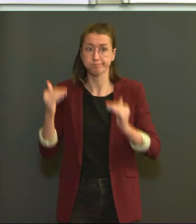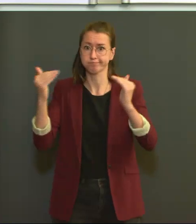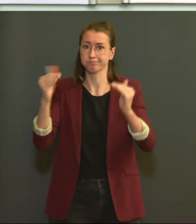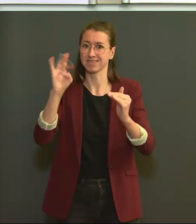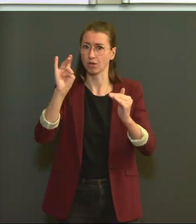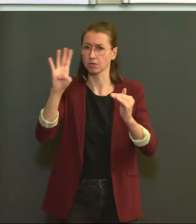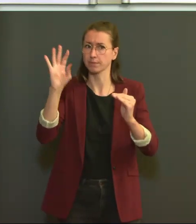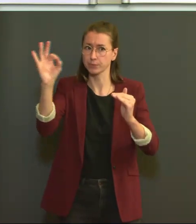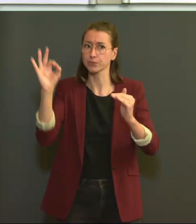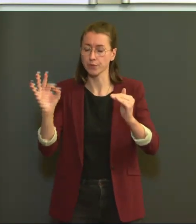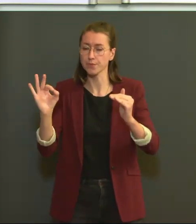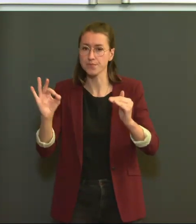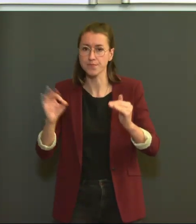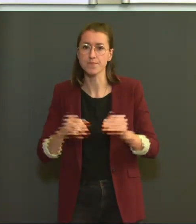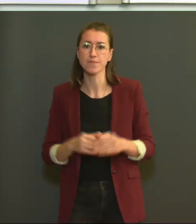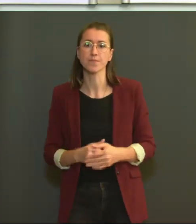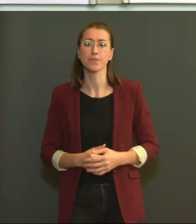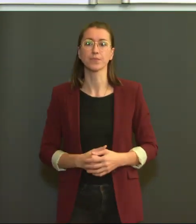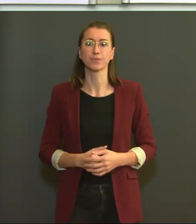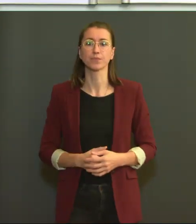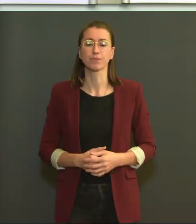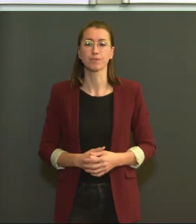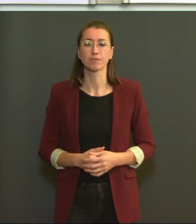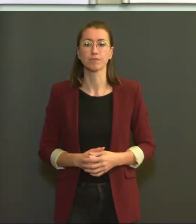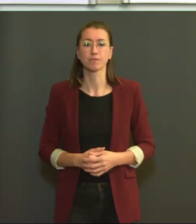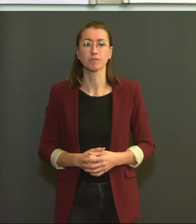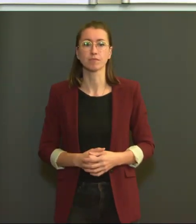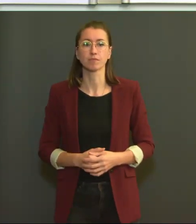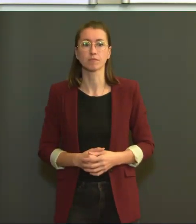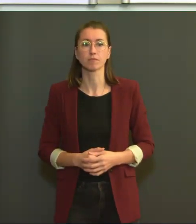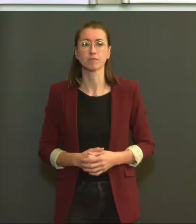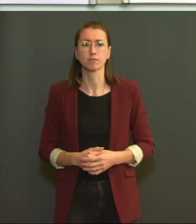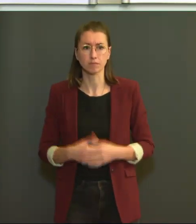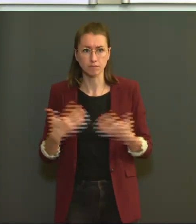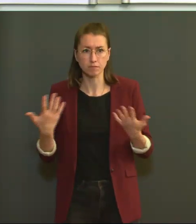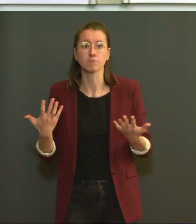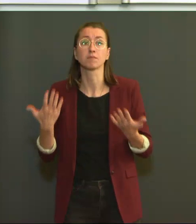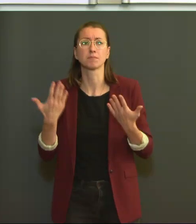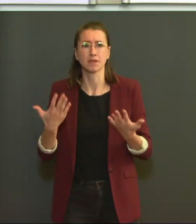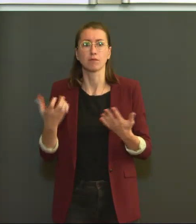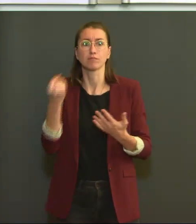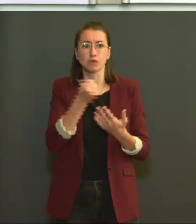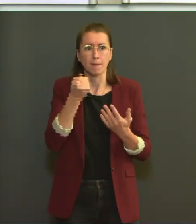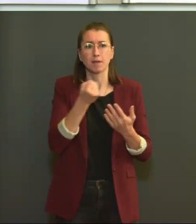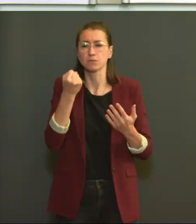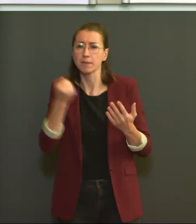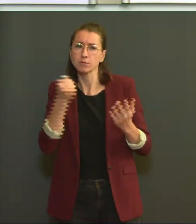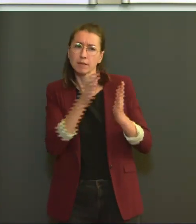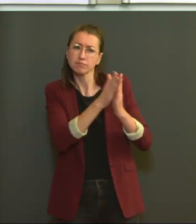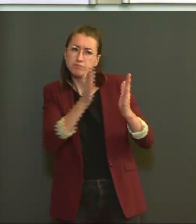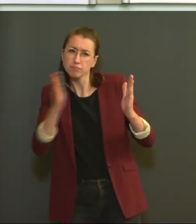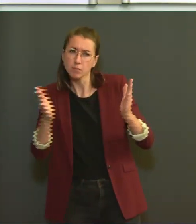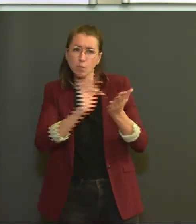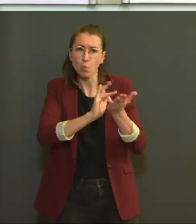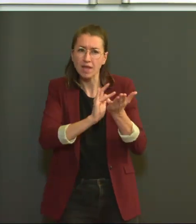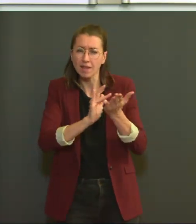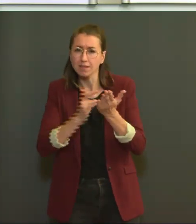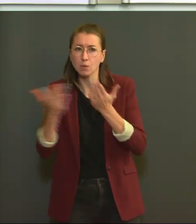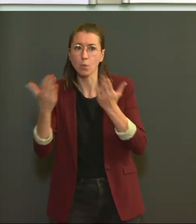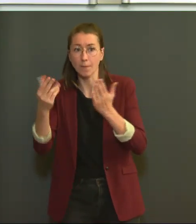Les moyennes hebdomadaires actuelles sont désormais deux fois plus élevées